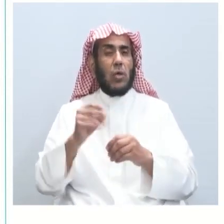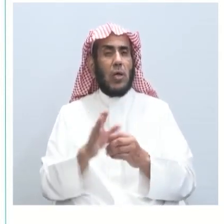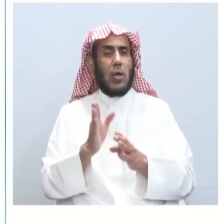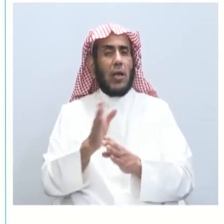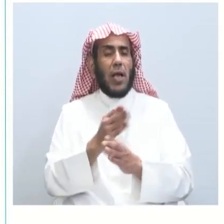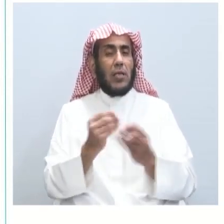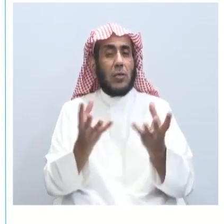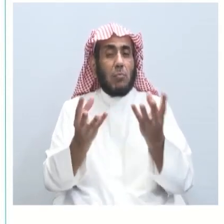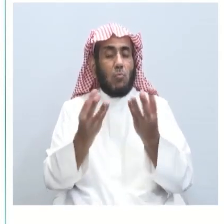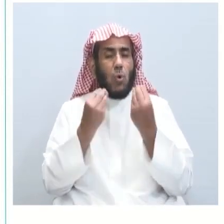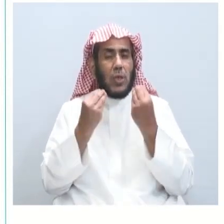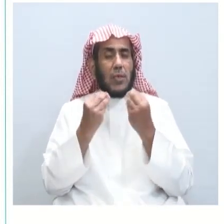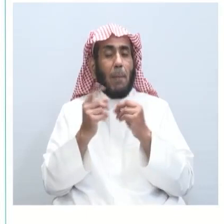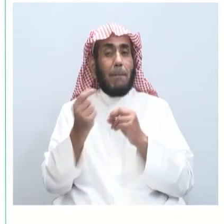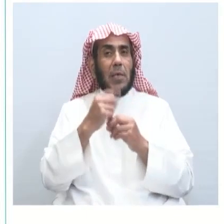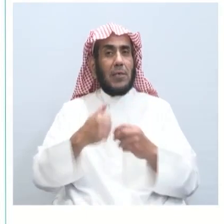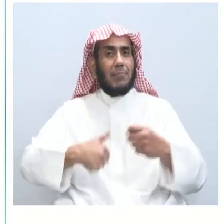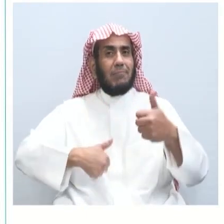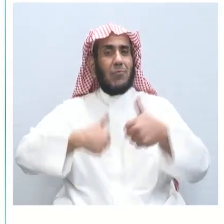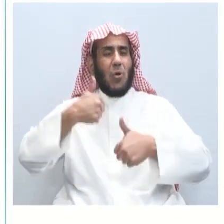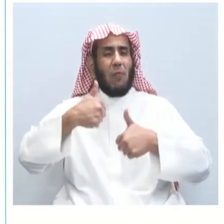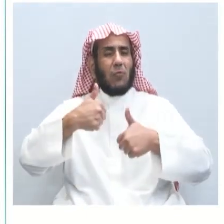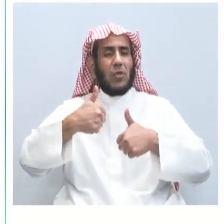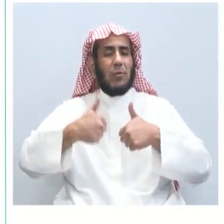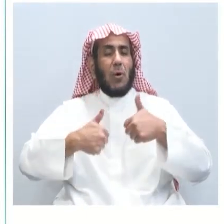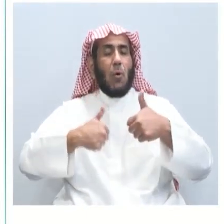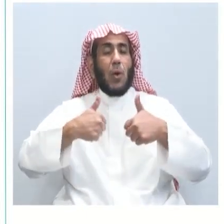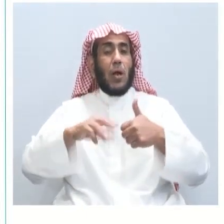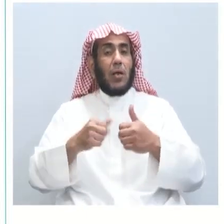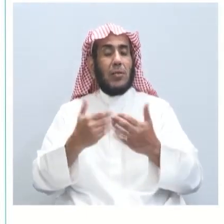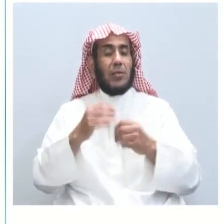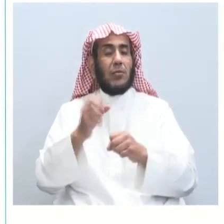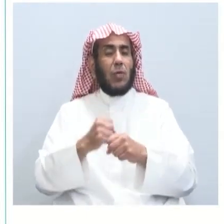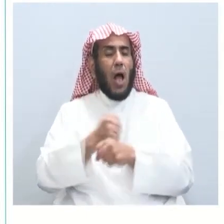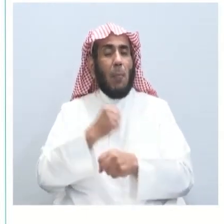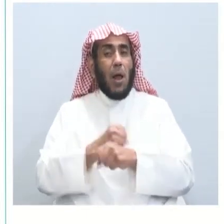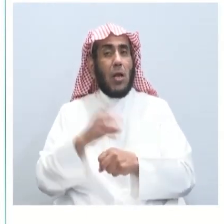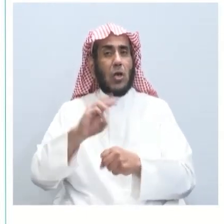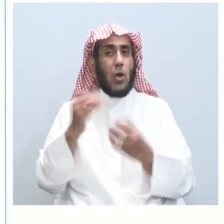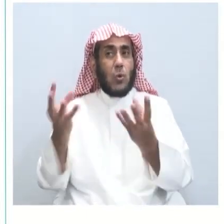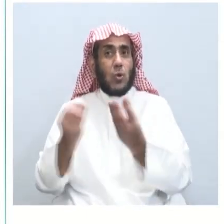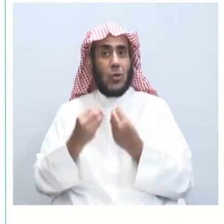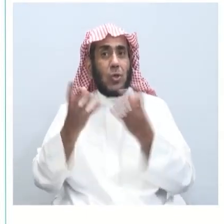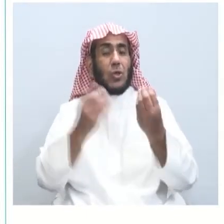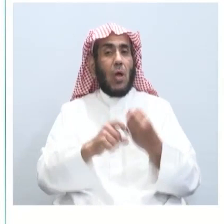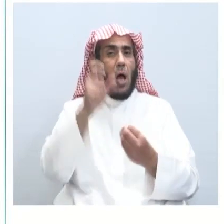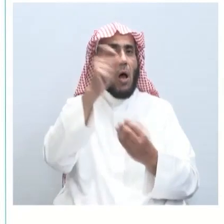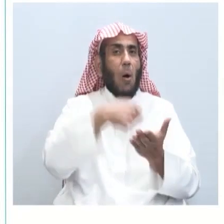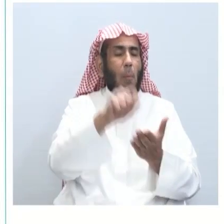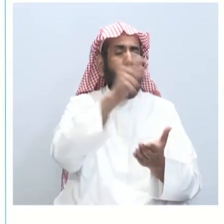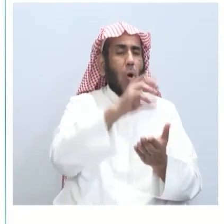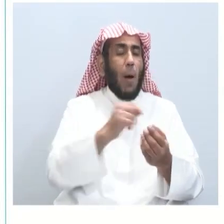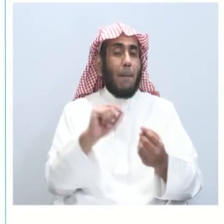مكتسب لاكتساب ميزه تنافسيه من خلالها تسعى الشركه الى استقطاب العملاء لان لديها ميزه عن